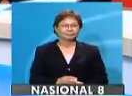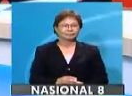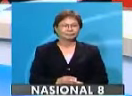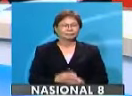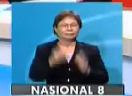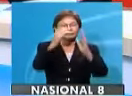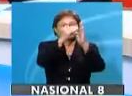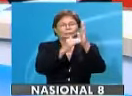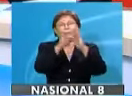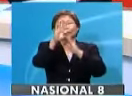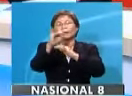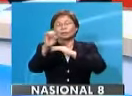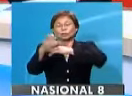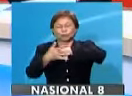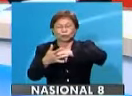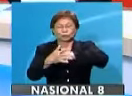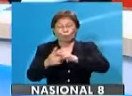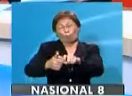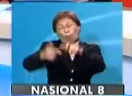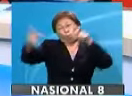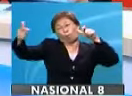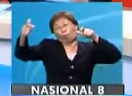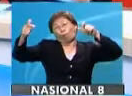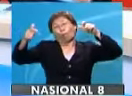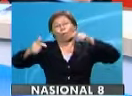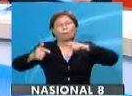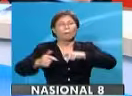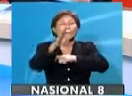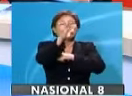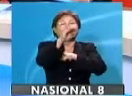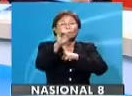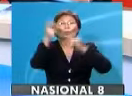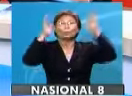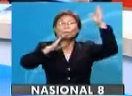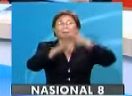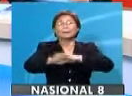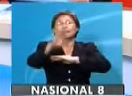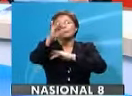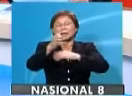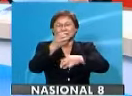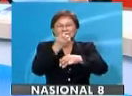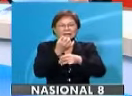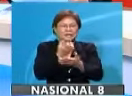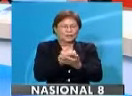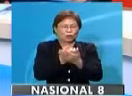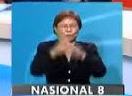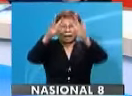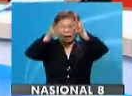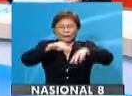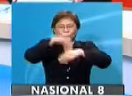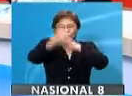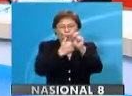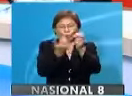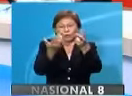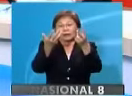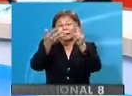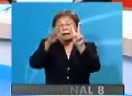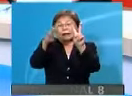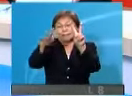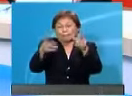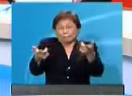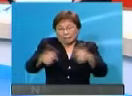acara bioteknologi terbesar negara iaitu bioalaysia dan bioekonomi ASEAN 2015 yang kini berlangsung di